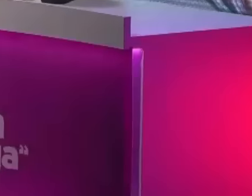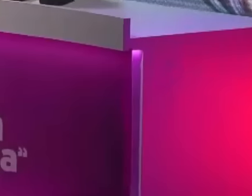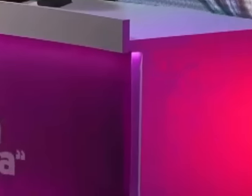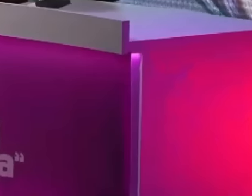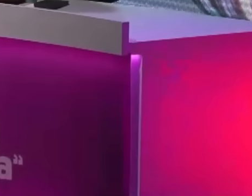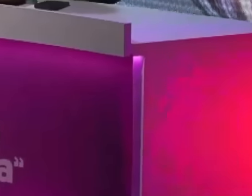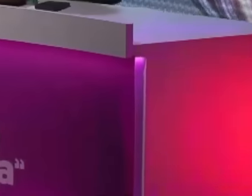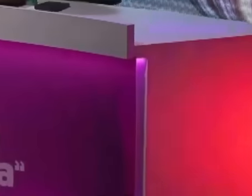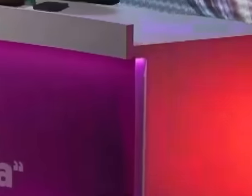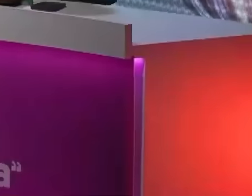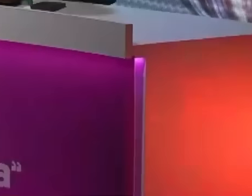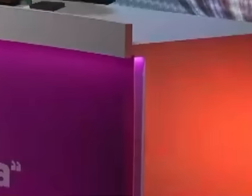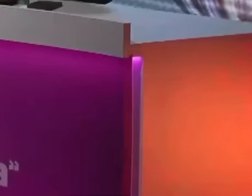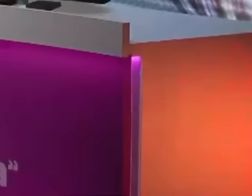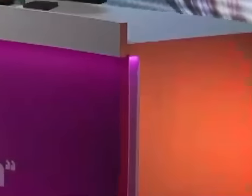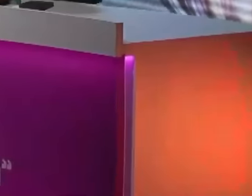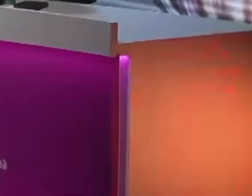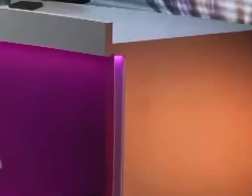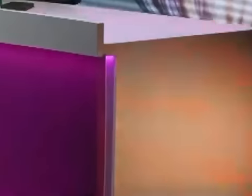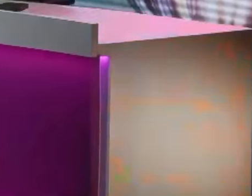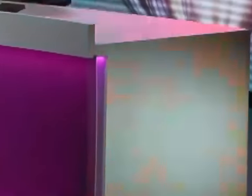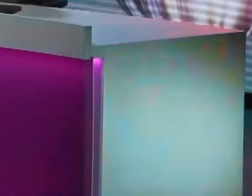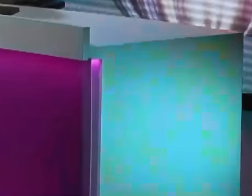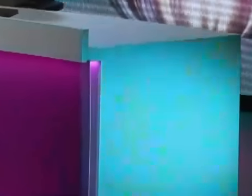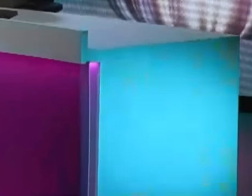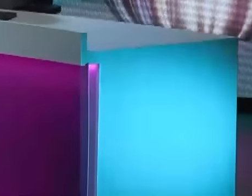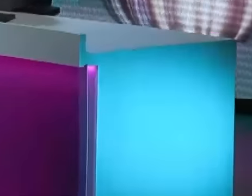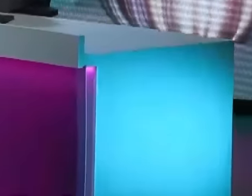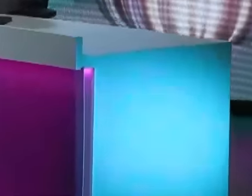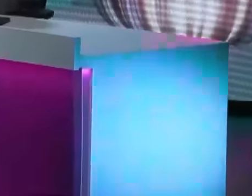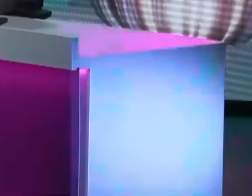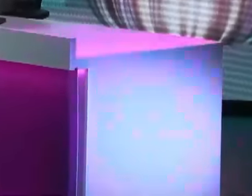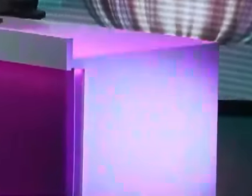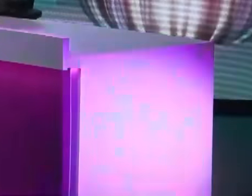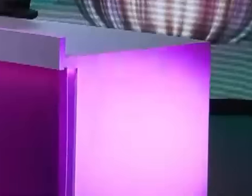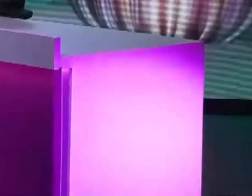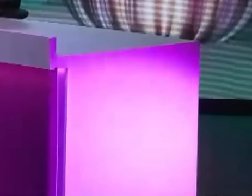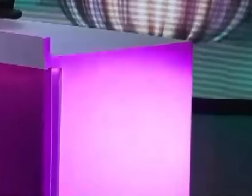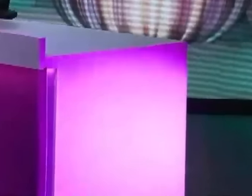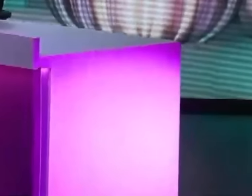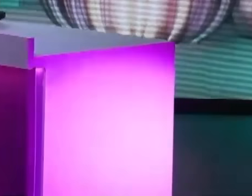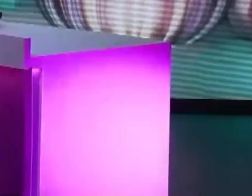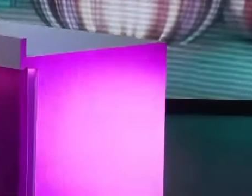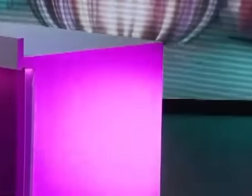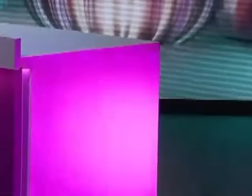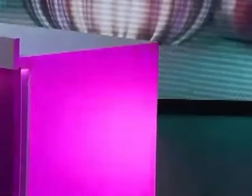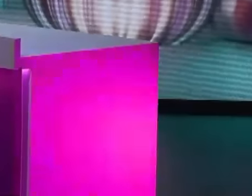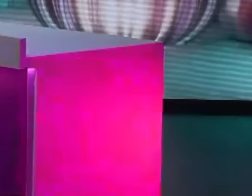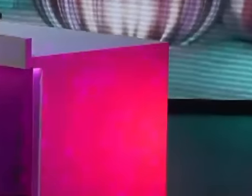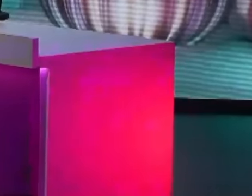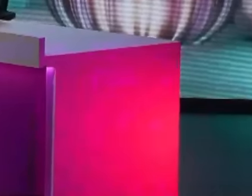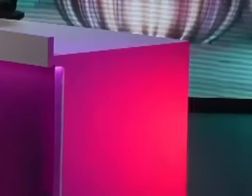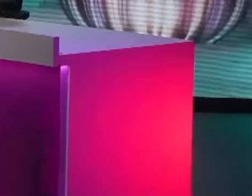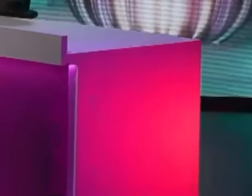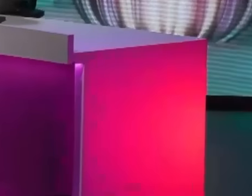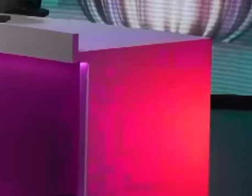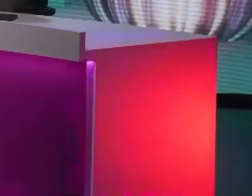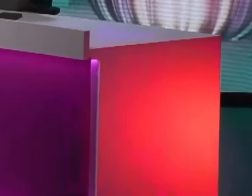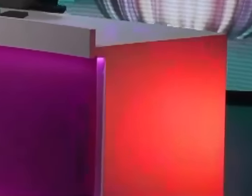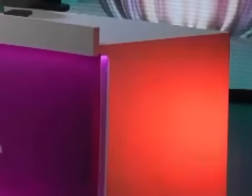kepada Allah Subhanahu Wa Taala. Dan sifat munafik ini adalah satu senarai semak untuk kita sebagai umat Islam untuk